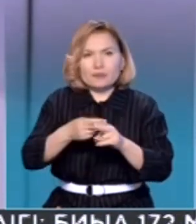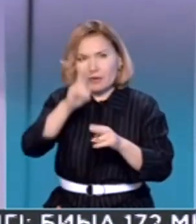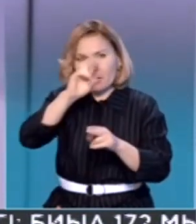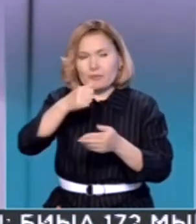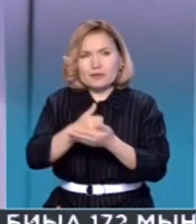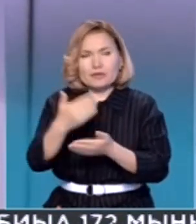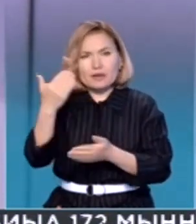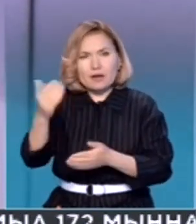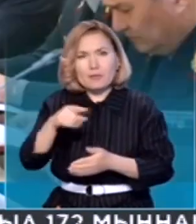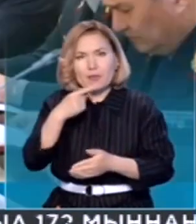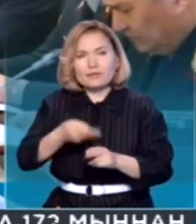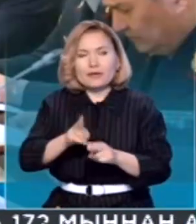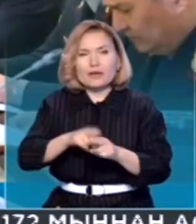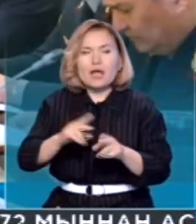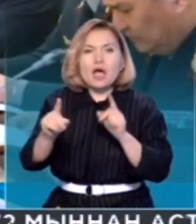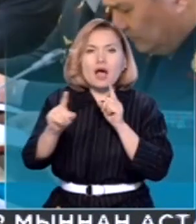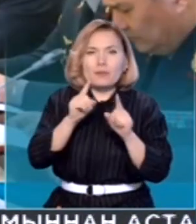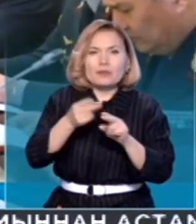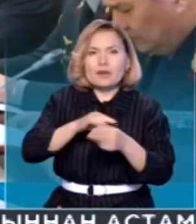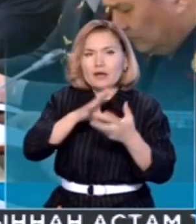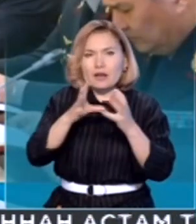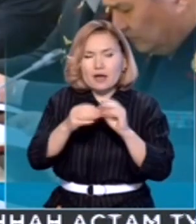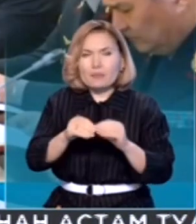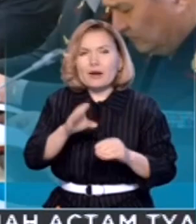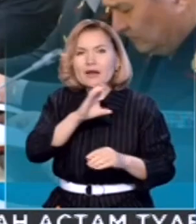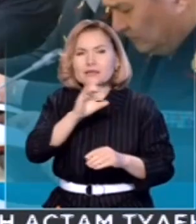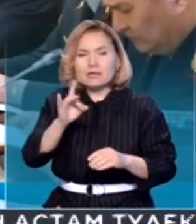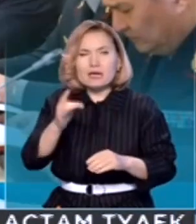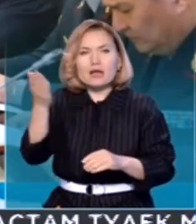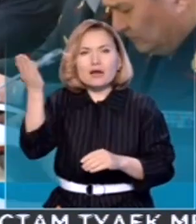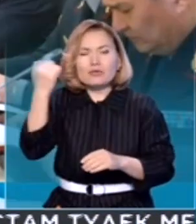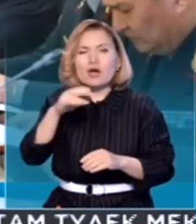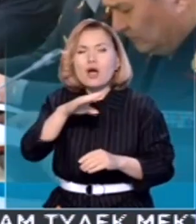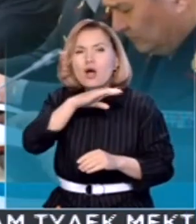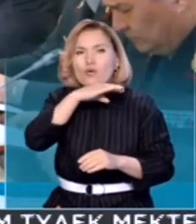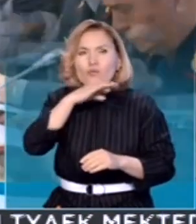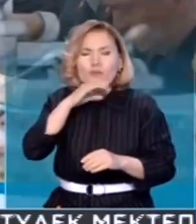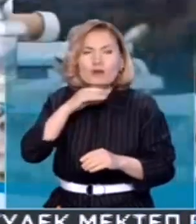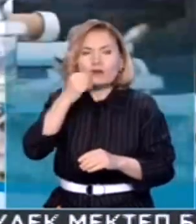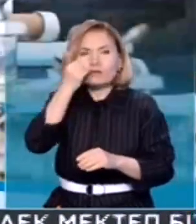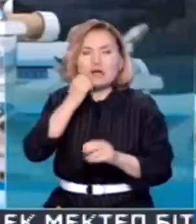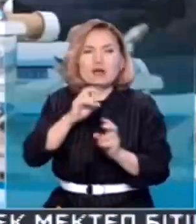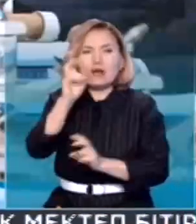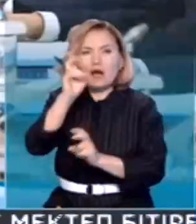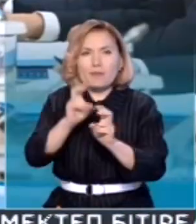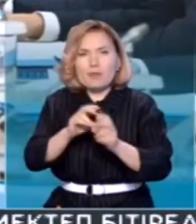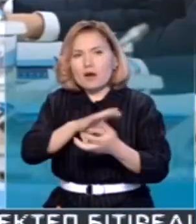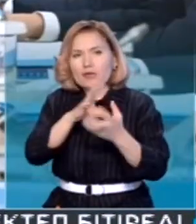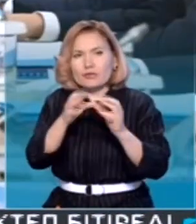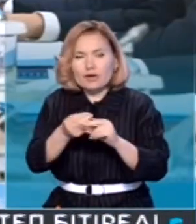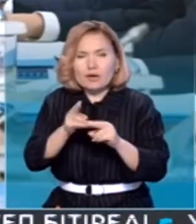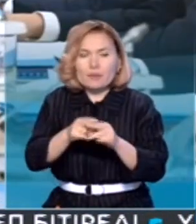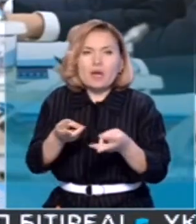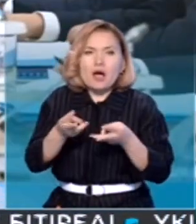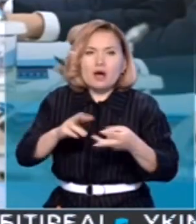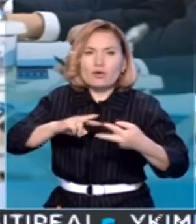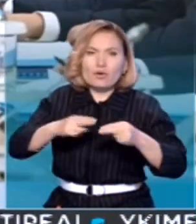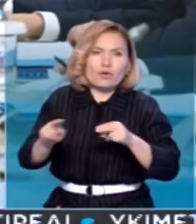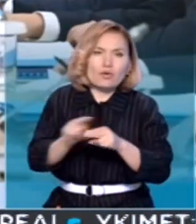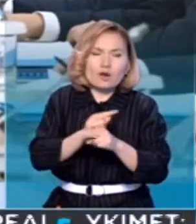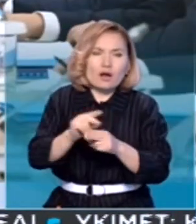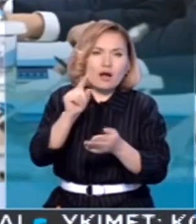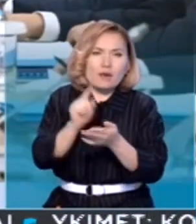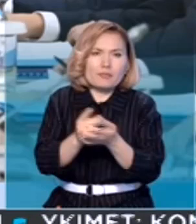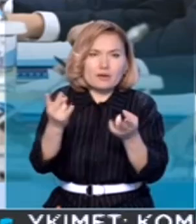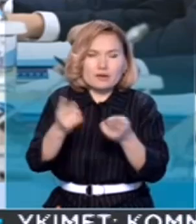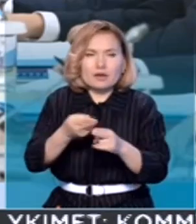Мемлекет басшысының сөзінше кеңес кезеңінен келе жатқан көптеген өндіріс орны, көмір жағатын электр станциялары мен қазандықтар экологиялық